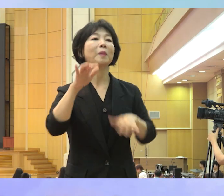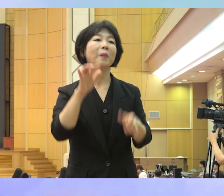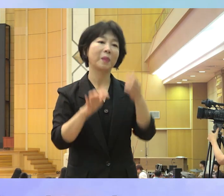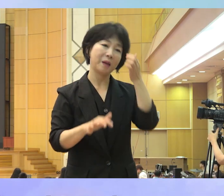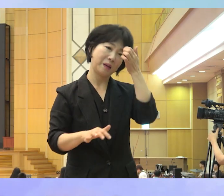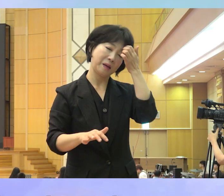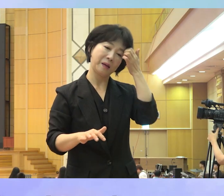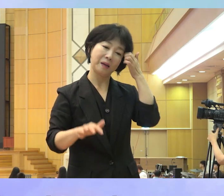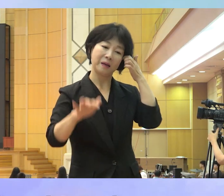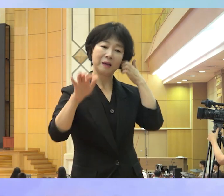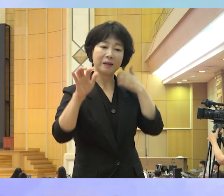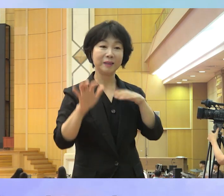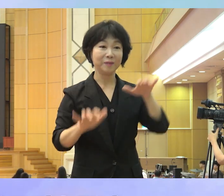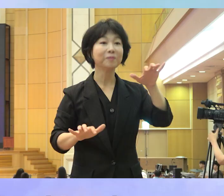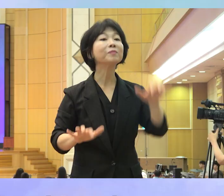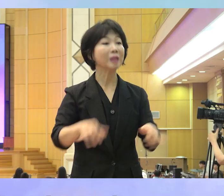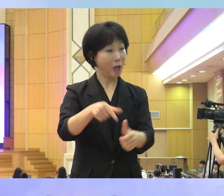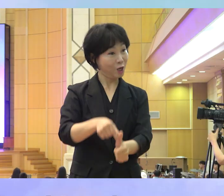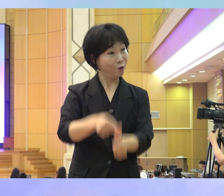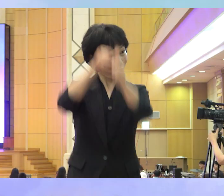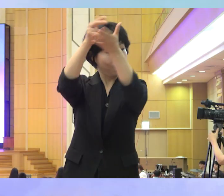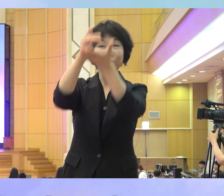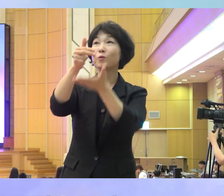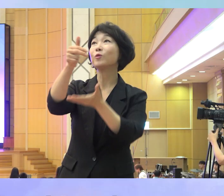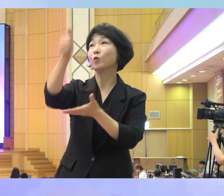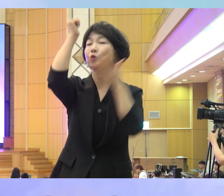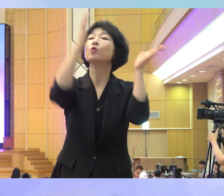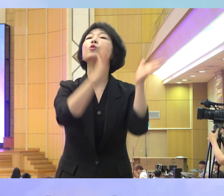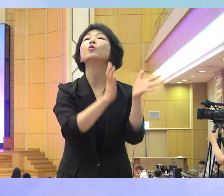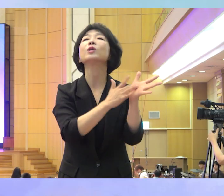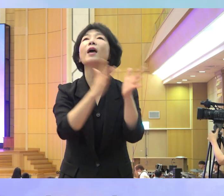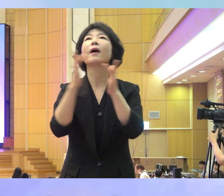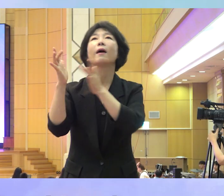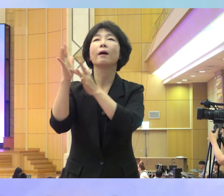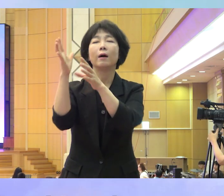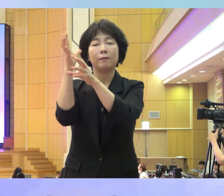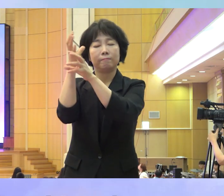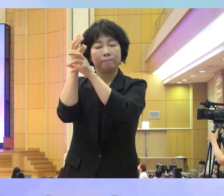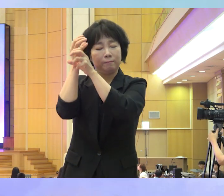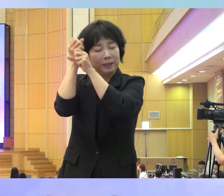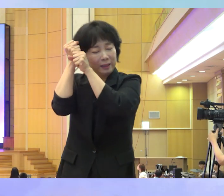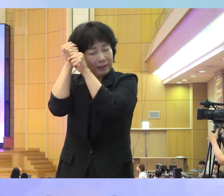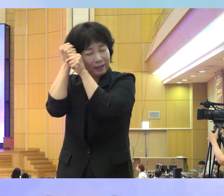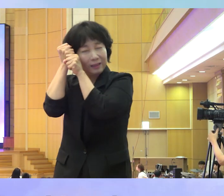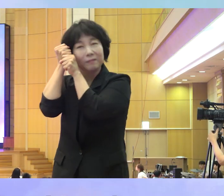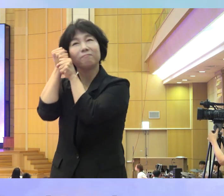구주 예수 의지함이, 구주 예수